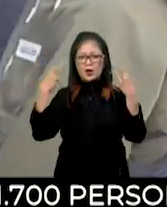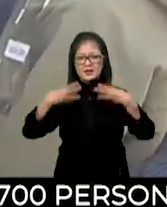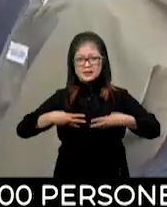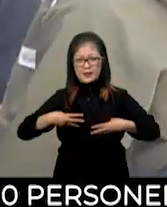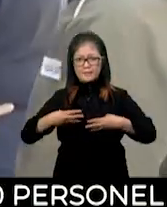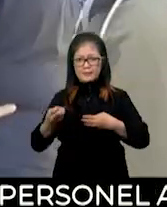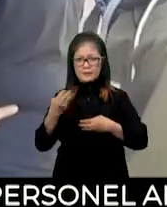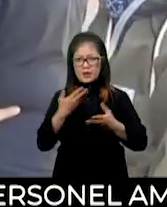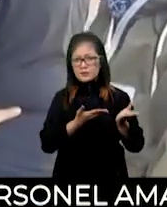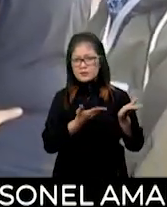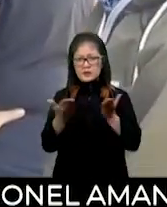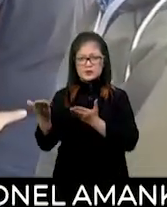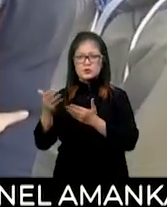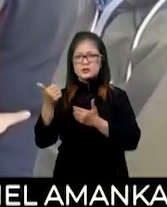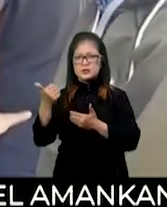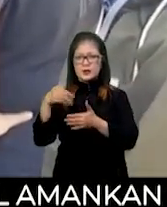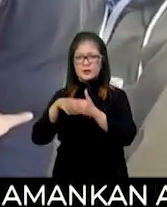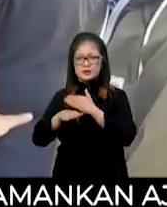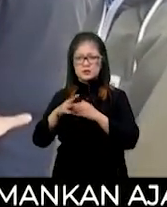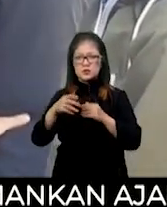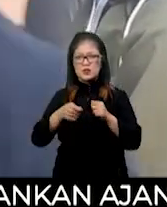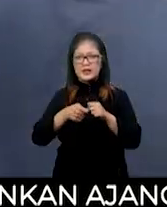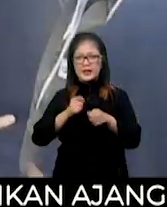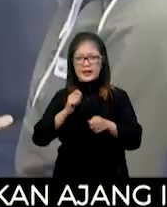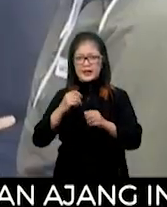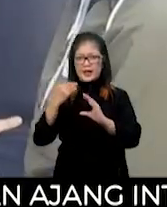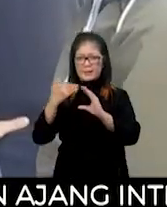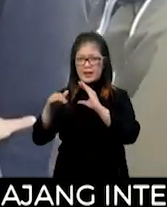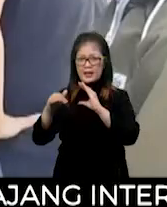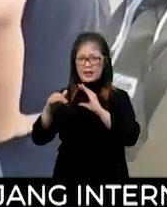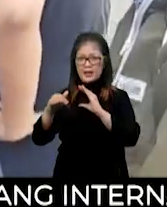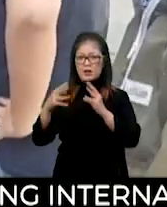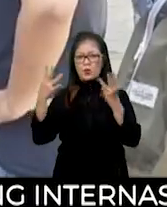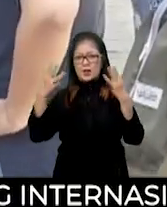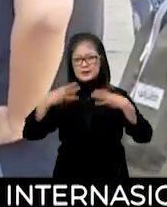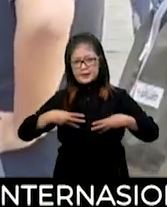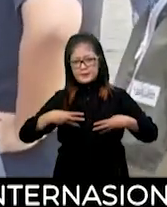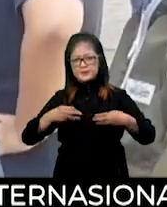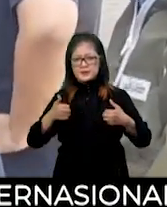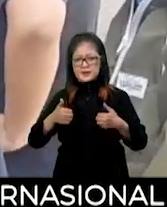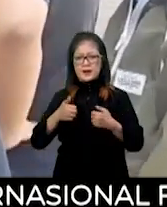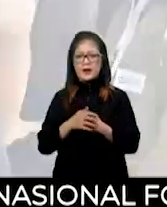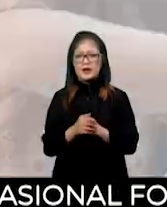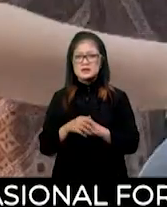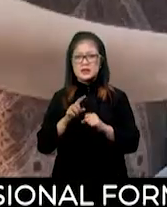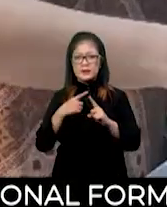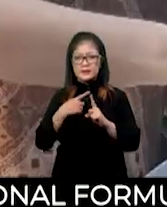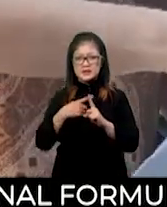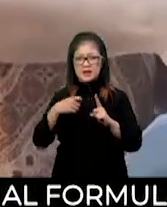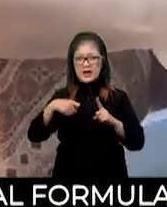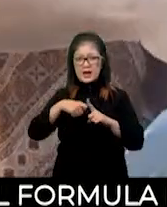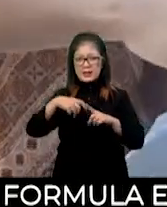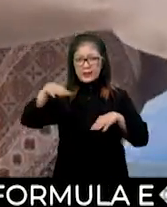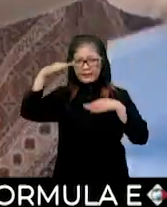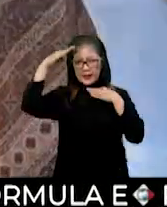bawa e-tiketnya, itu ada di emailnya atau dari WhatsApp, sama bawa KTP pembelinya. Selain di